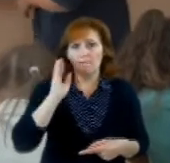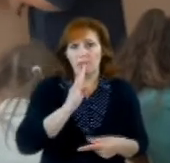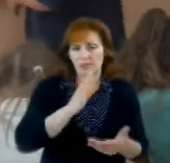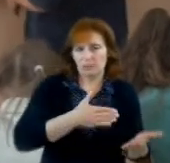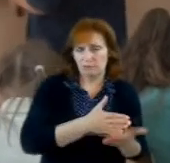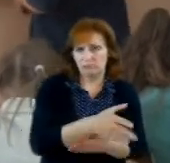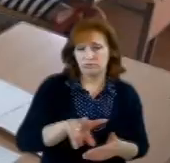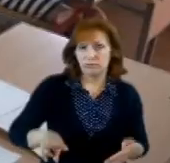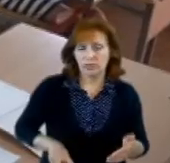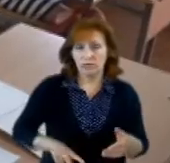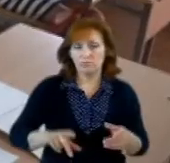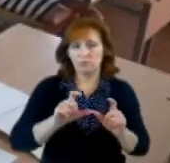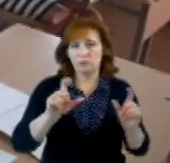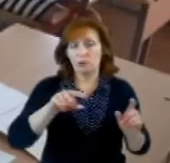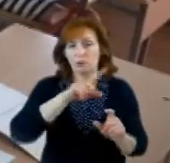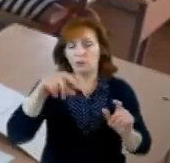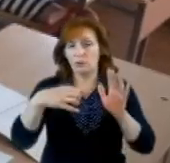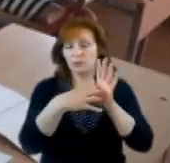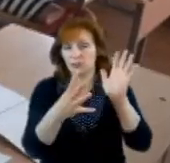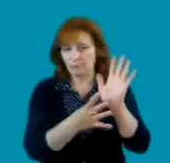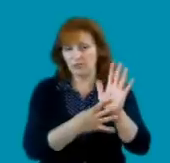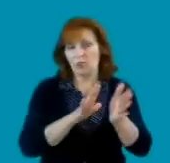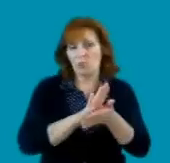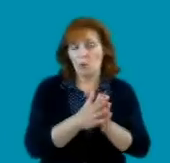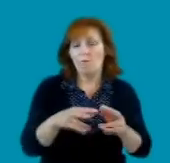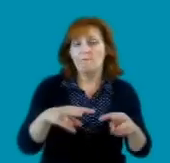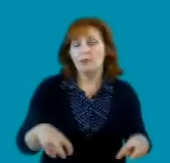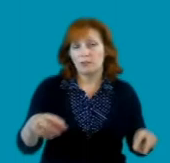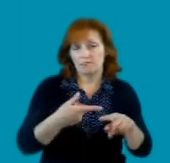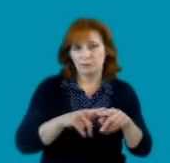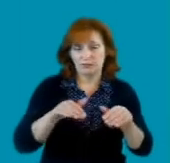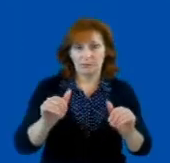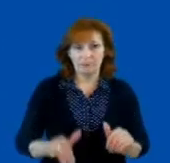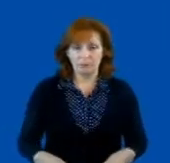навчального закладу з вимогою переглянути це рішення.